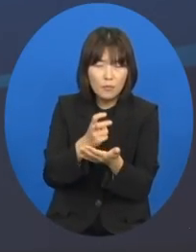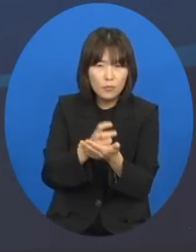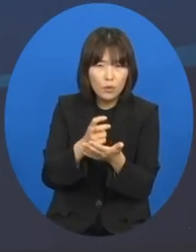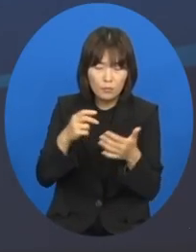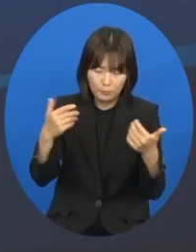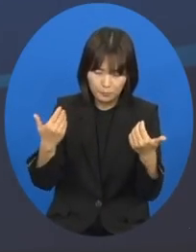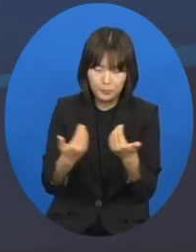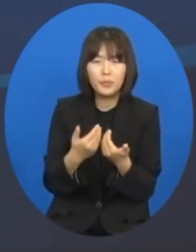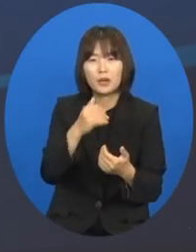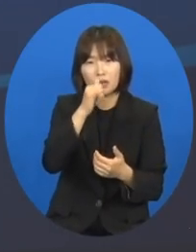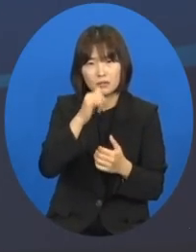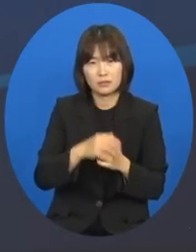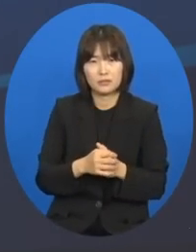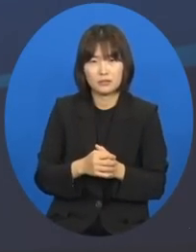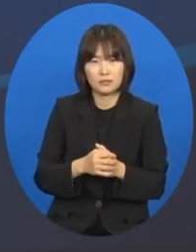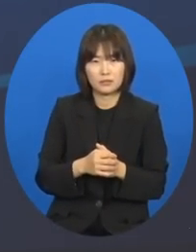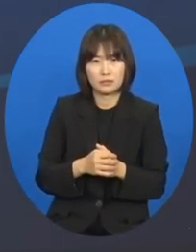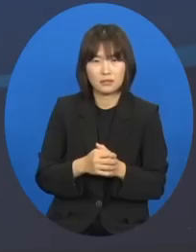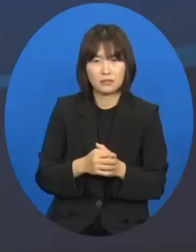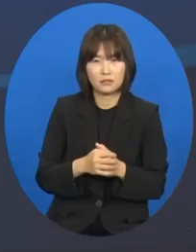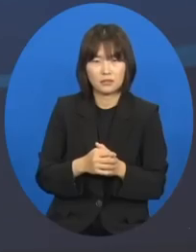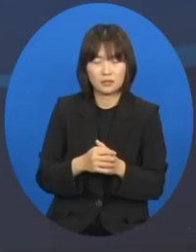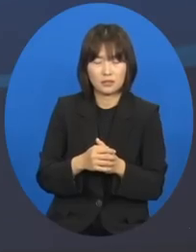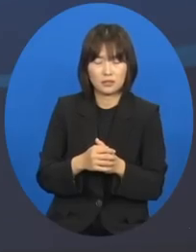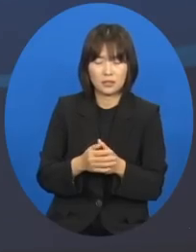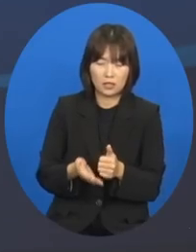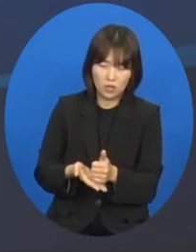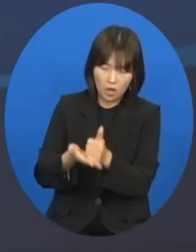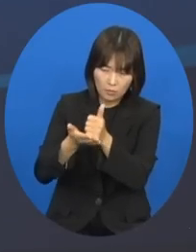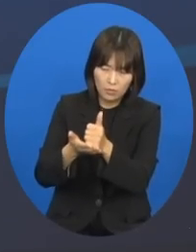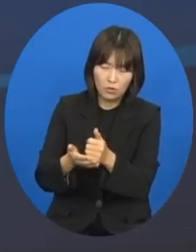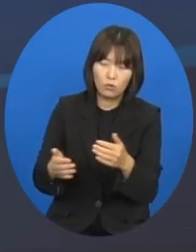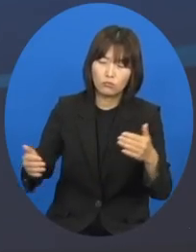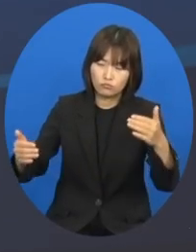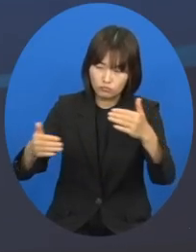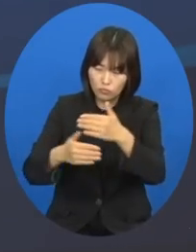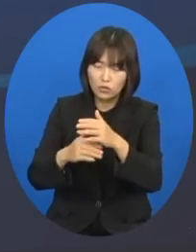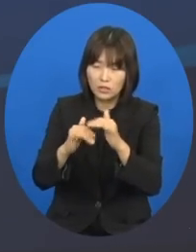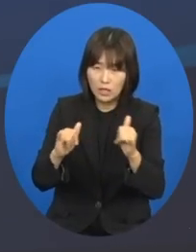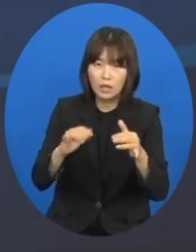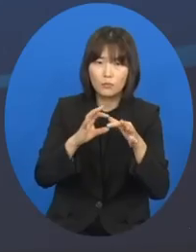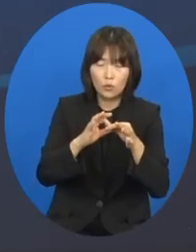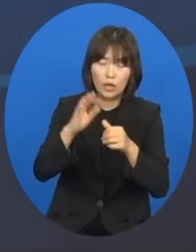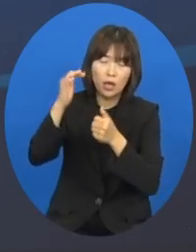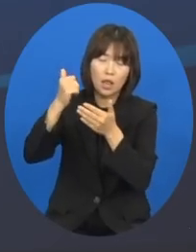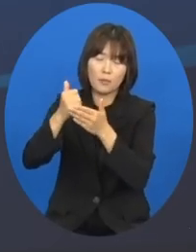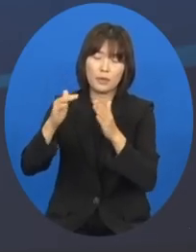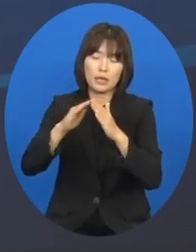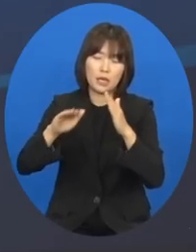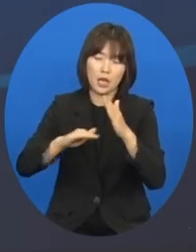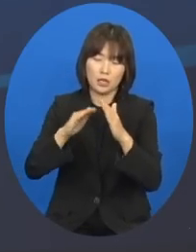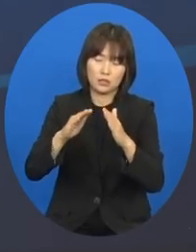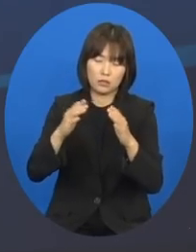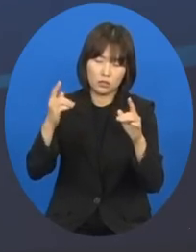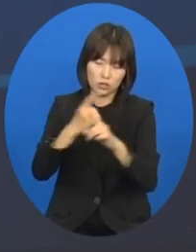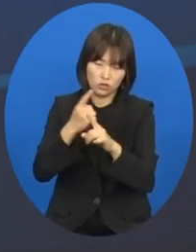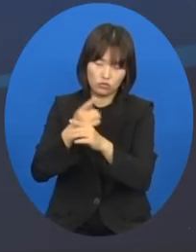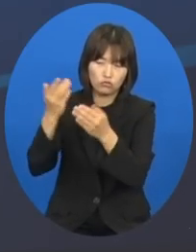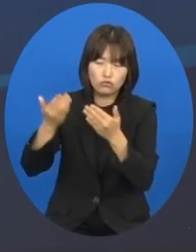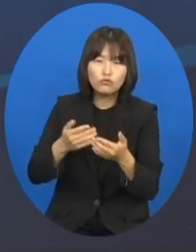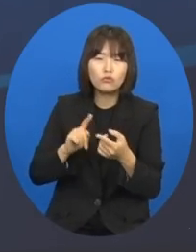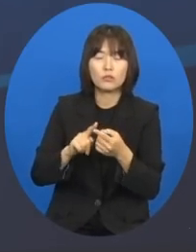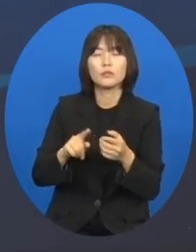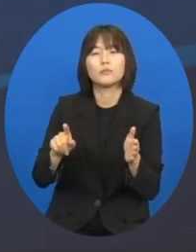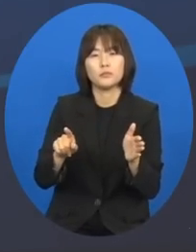섬기는 사람 품어주는 사람 용납하는 사람을 통해서 하나님은 가정을 치유하실 줄로 믿습니다 저는 여러분의